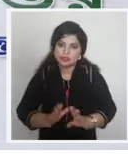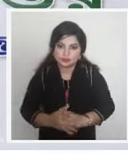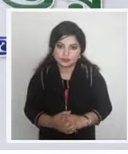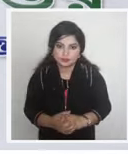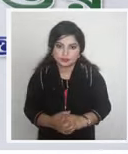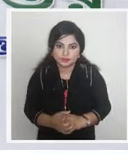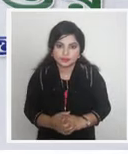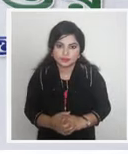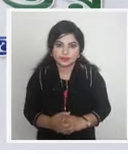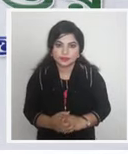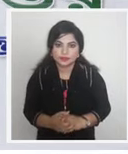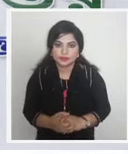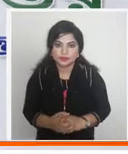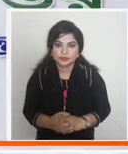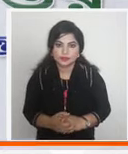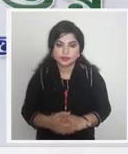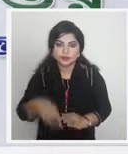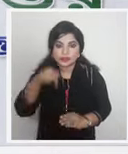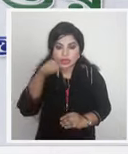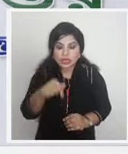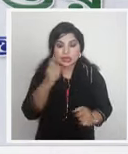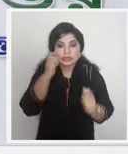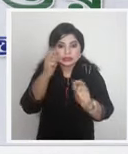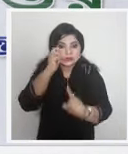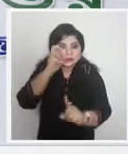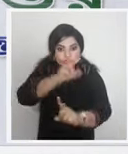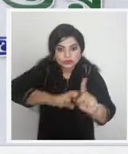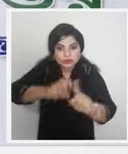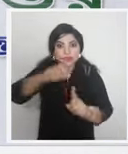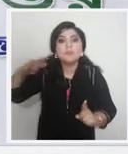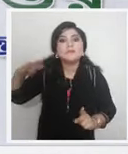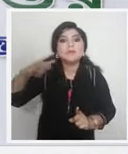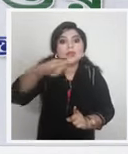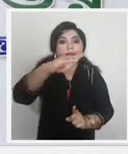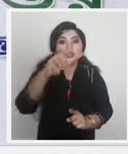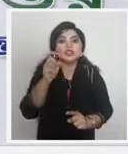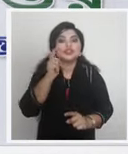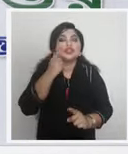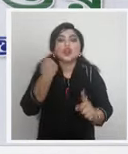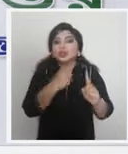করে যাচ্ছেন 4,217 জন চিকিৎসক।